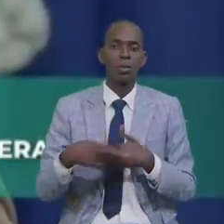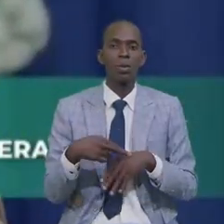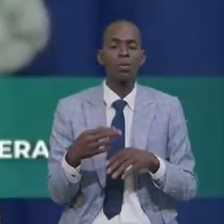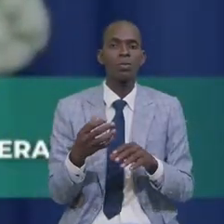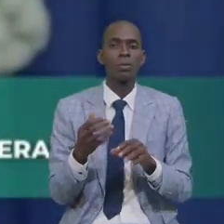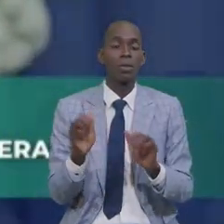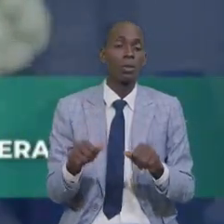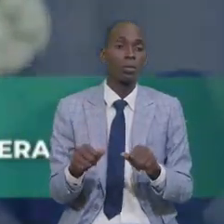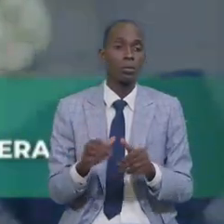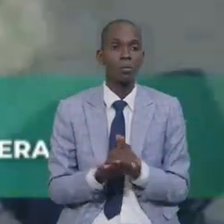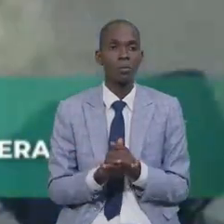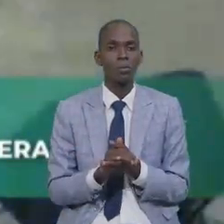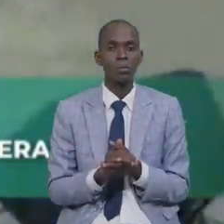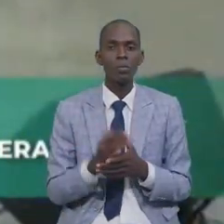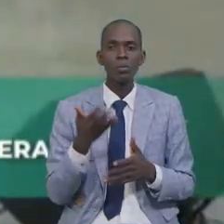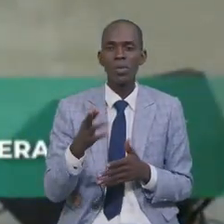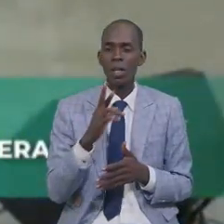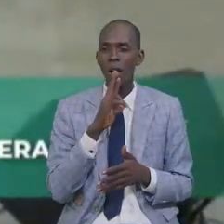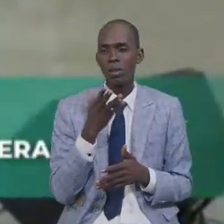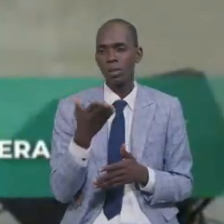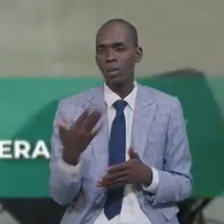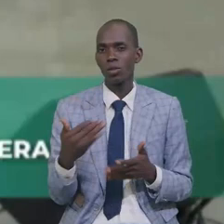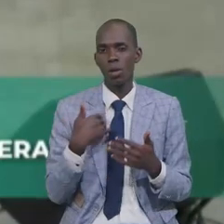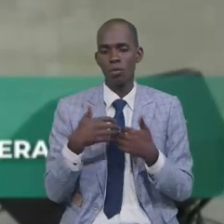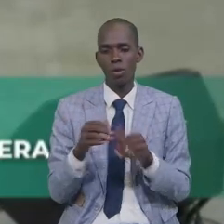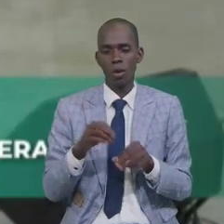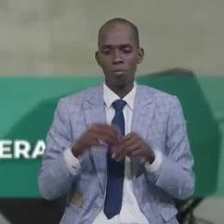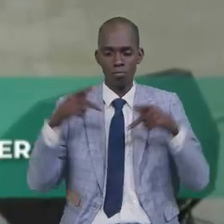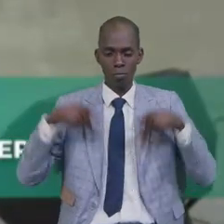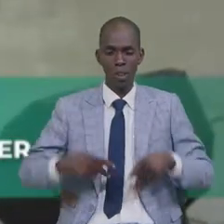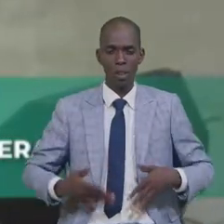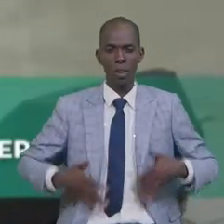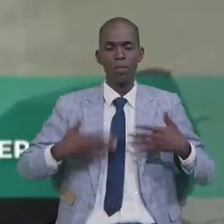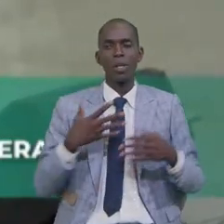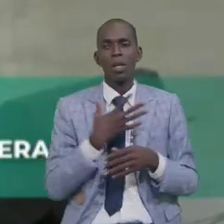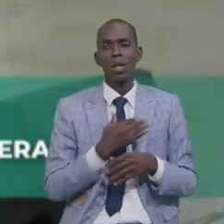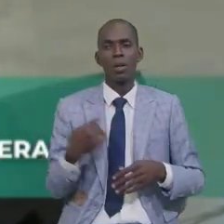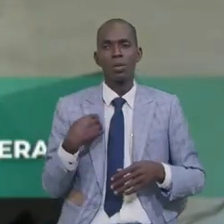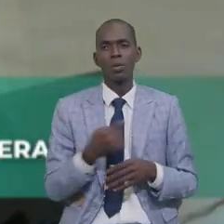recouvrable. Est-ce qu'il y a des choses que nous avons perdues dans nos vies personnelles?